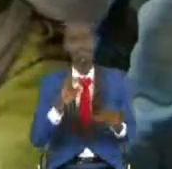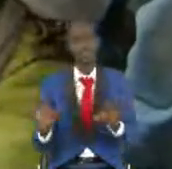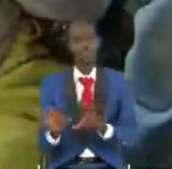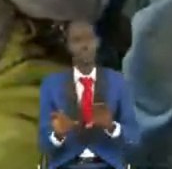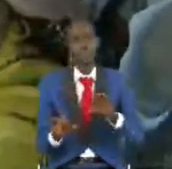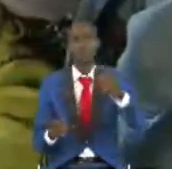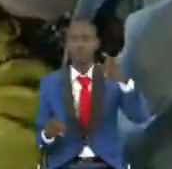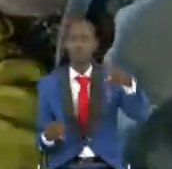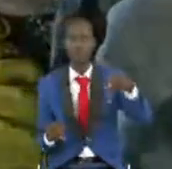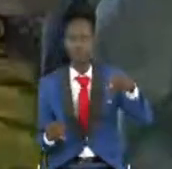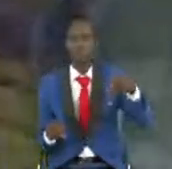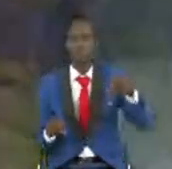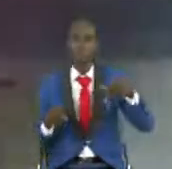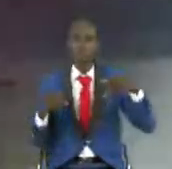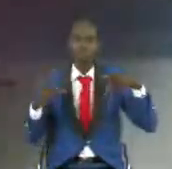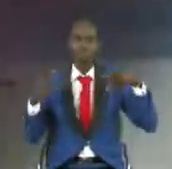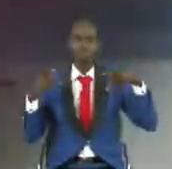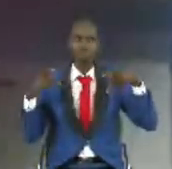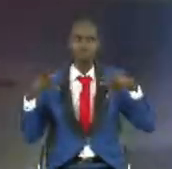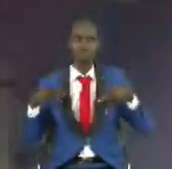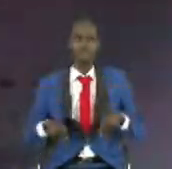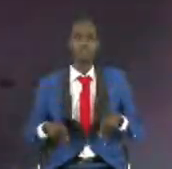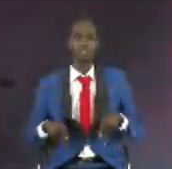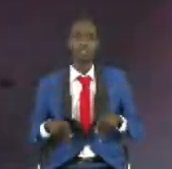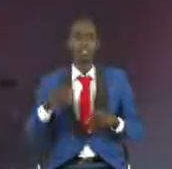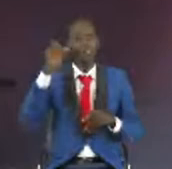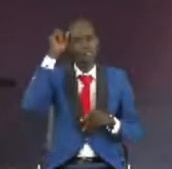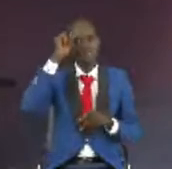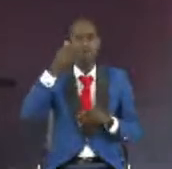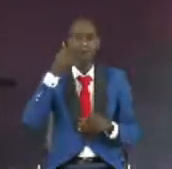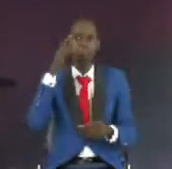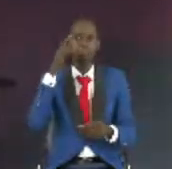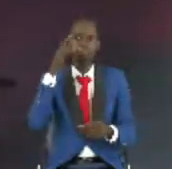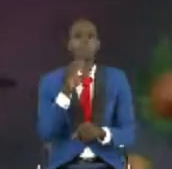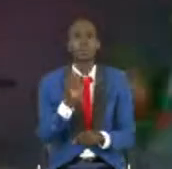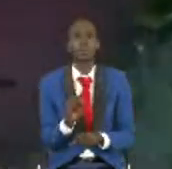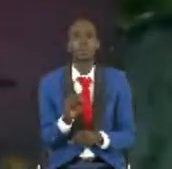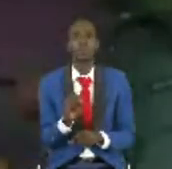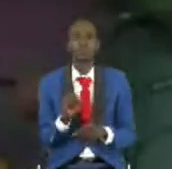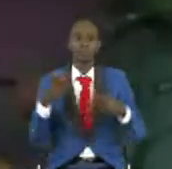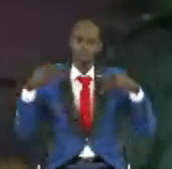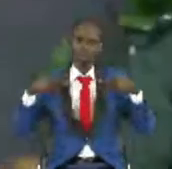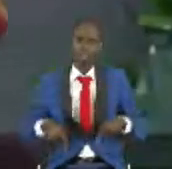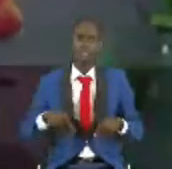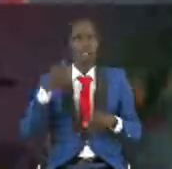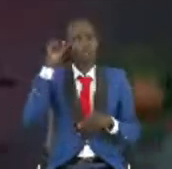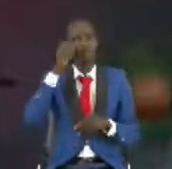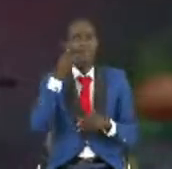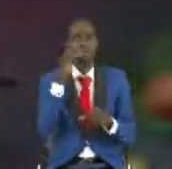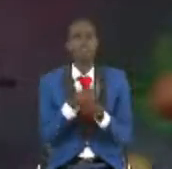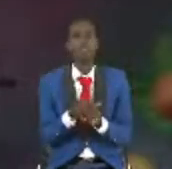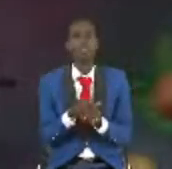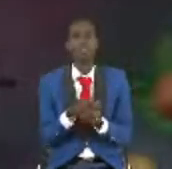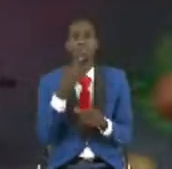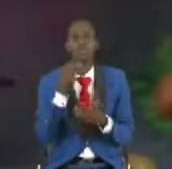Le P personnalise ses promesses, personnalise cette rédemption. Il dit, je